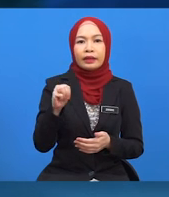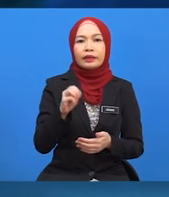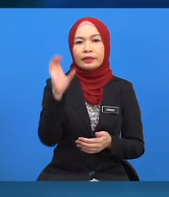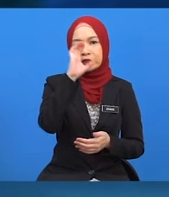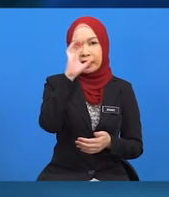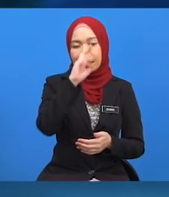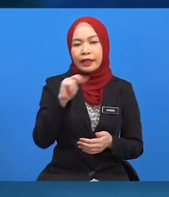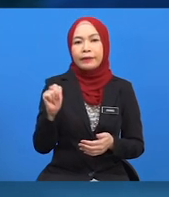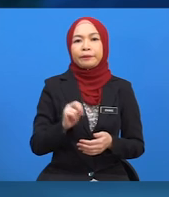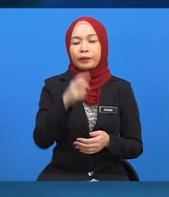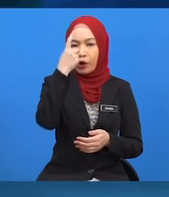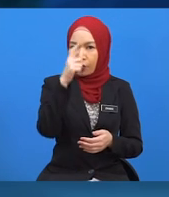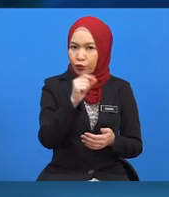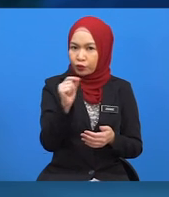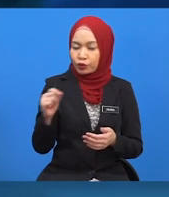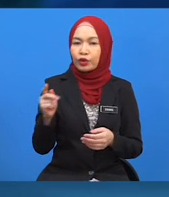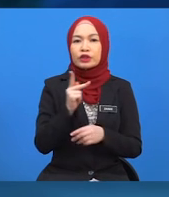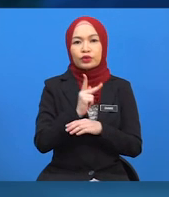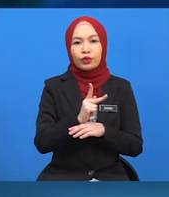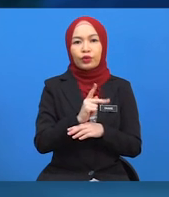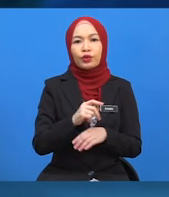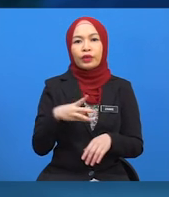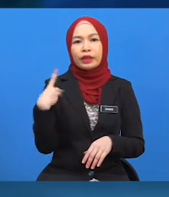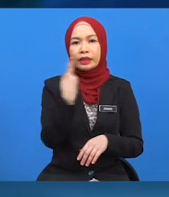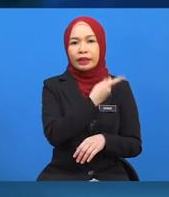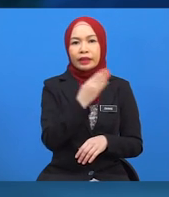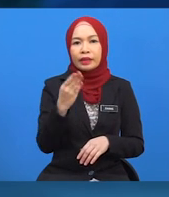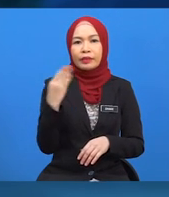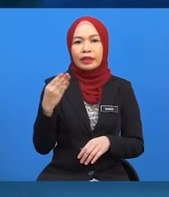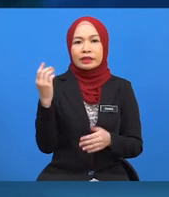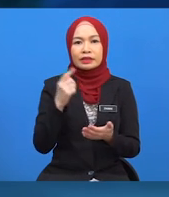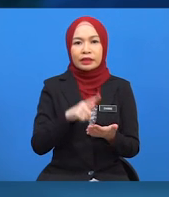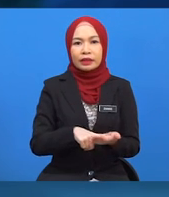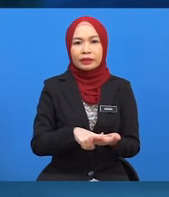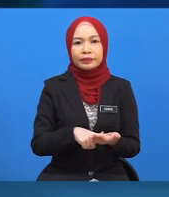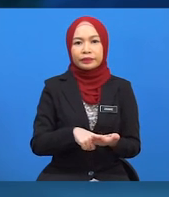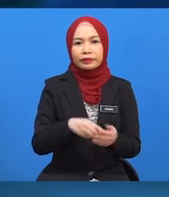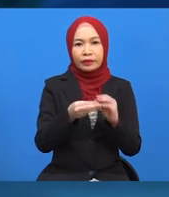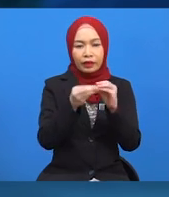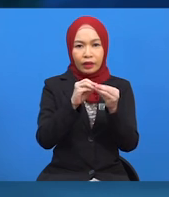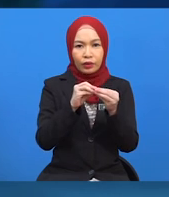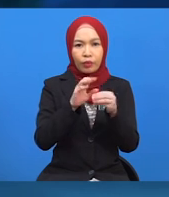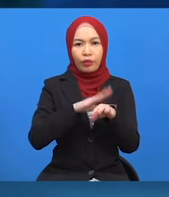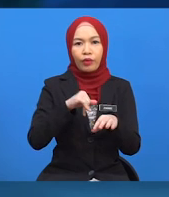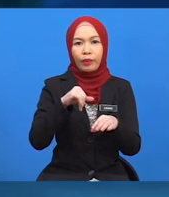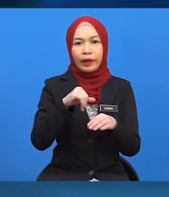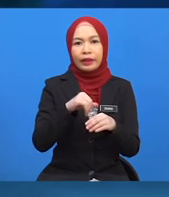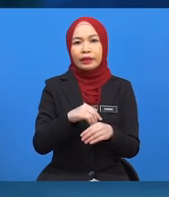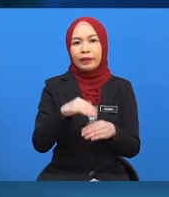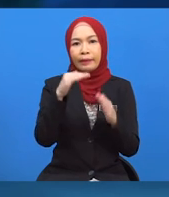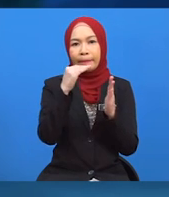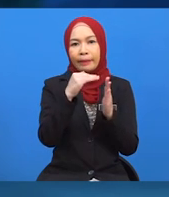Untuk menulis sudokod, kebiasaannya kita meletakkan nombor pada setiap baris. Mari kita